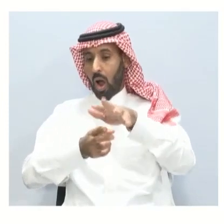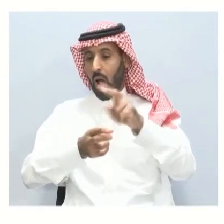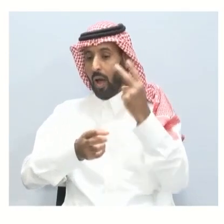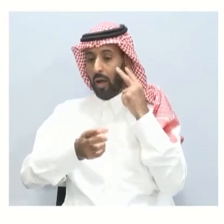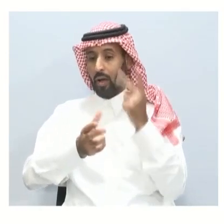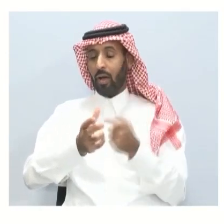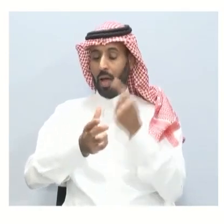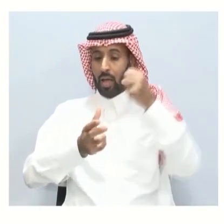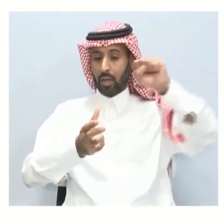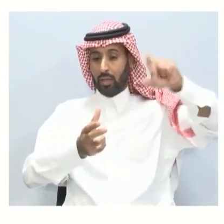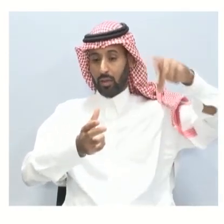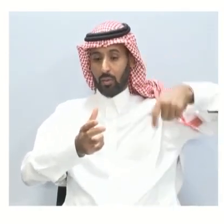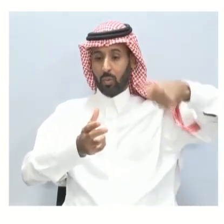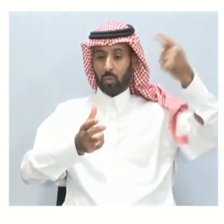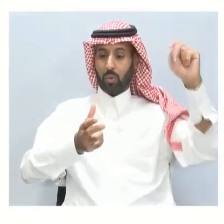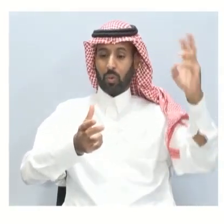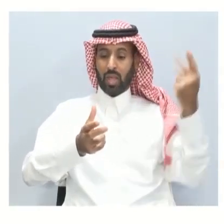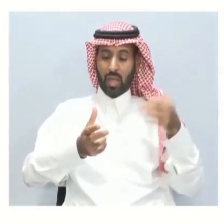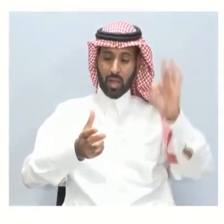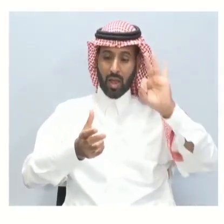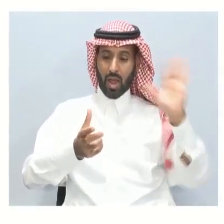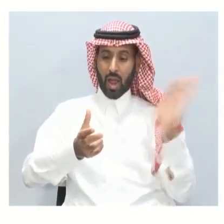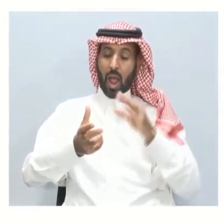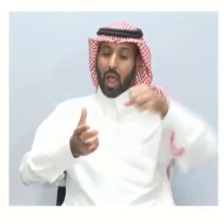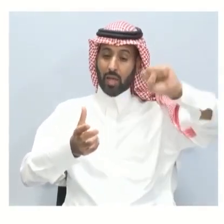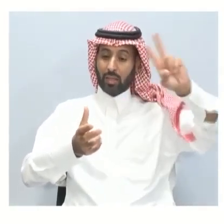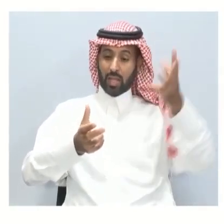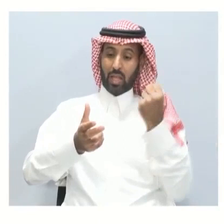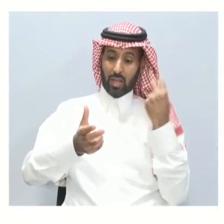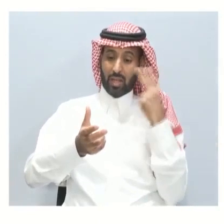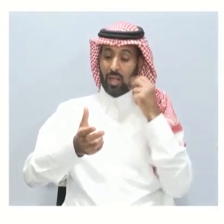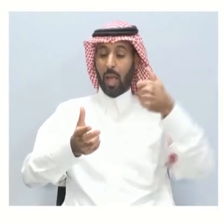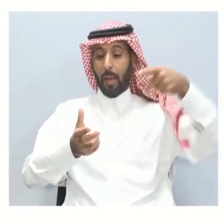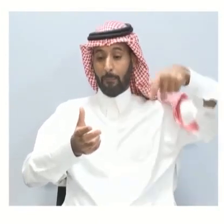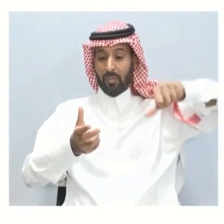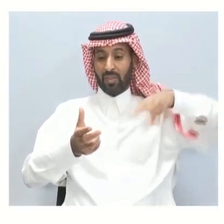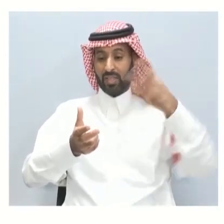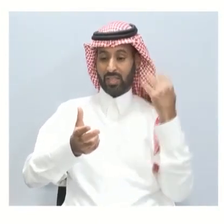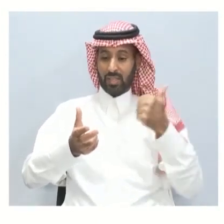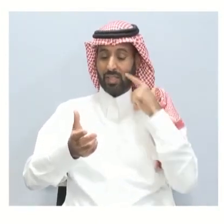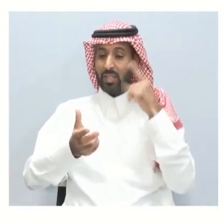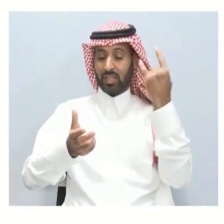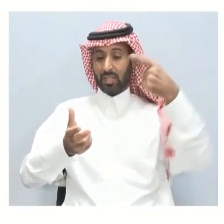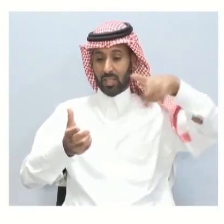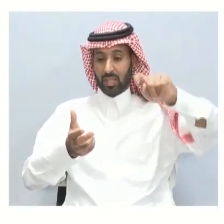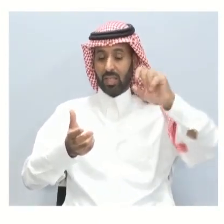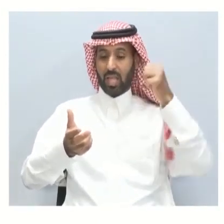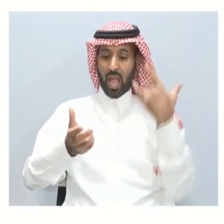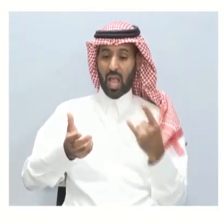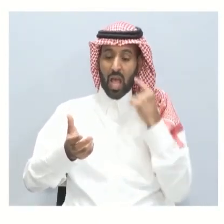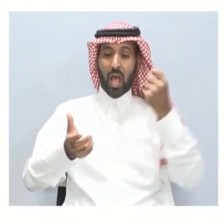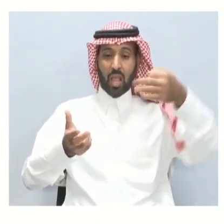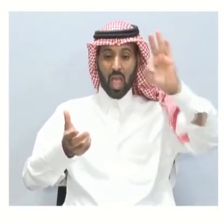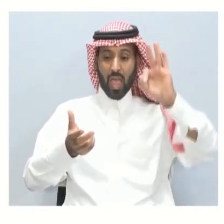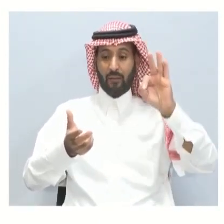سابقا الاس والبي والدي والاف الاسقن يصعب اثنان البيستوعب سته قد يستوعب عشره والاف يستوعب اربعه